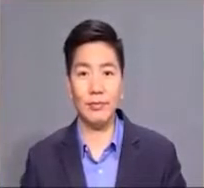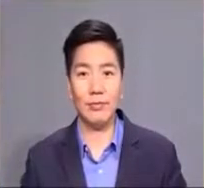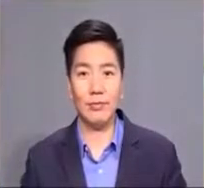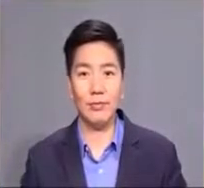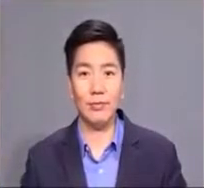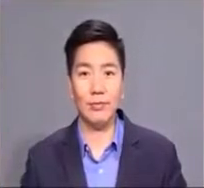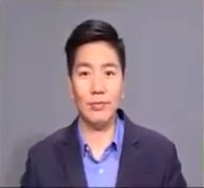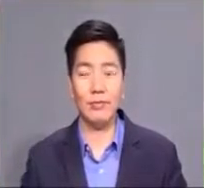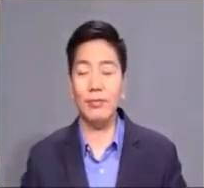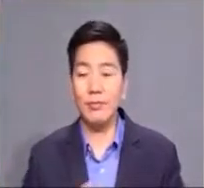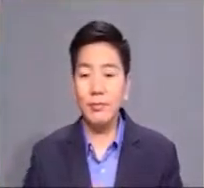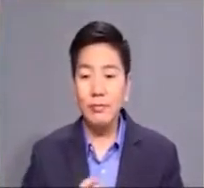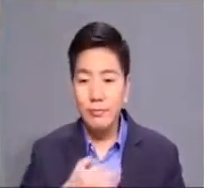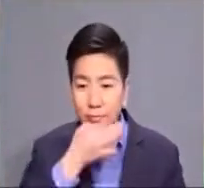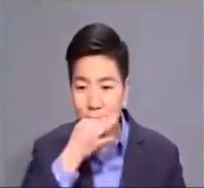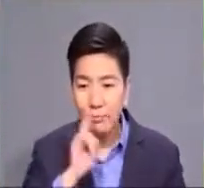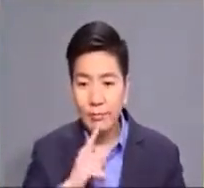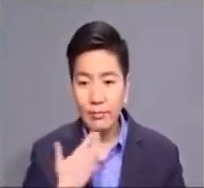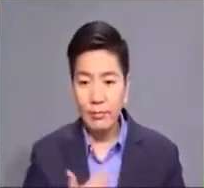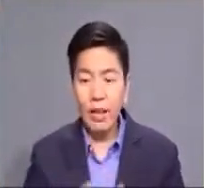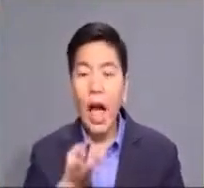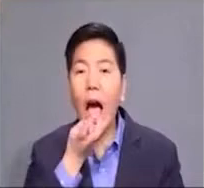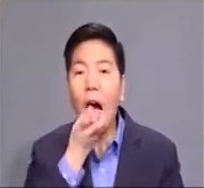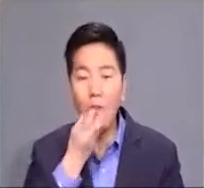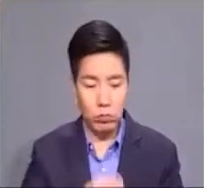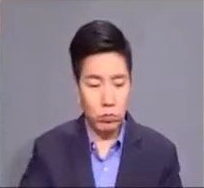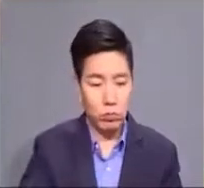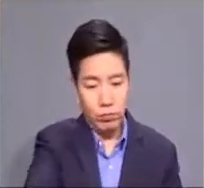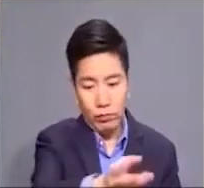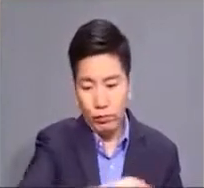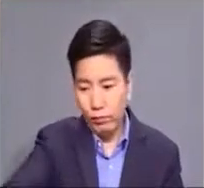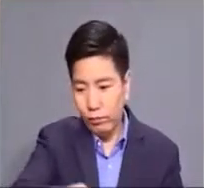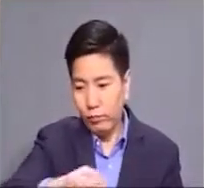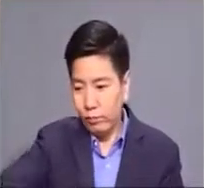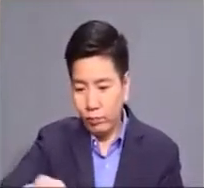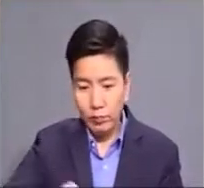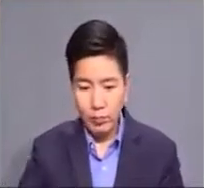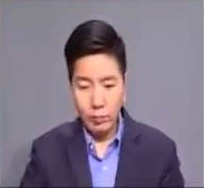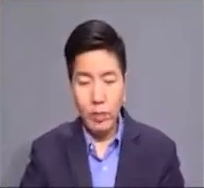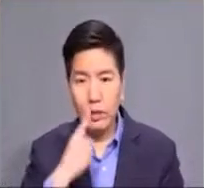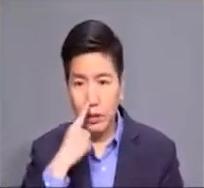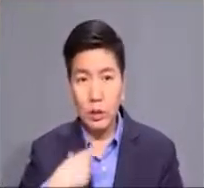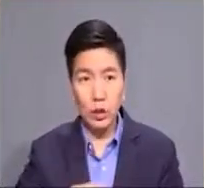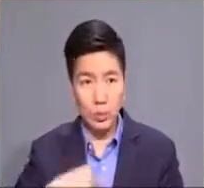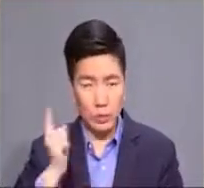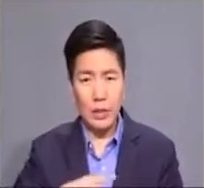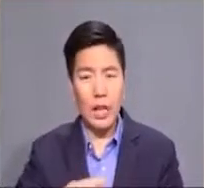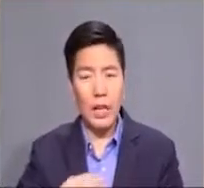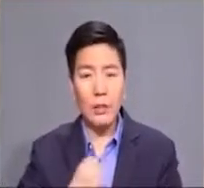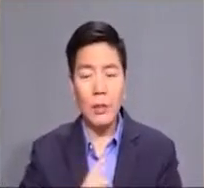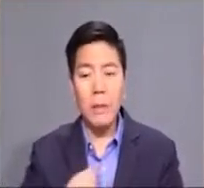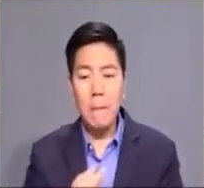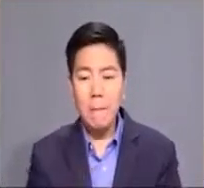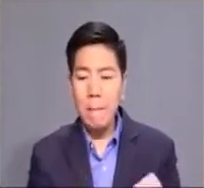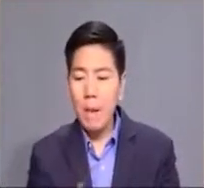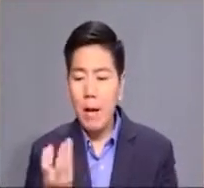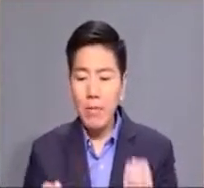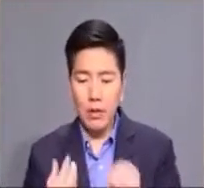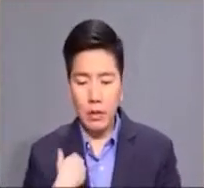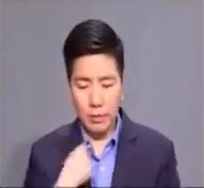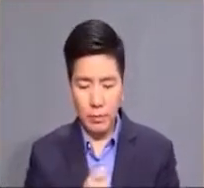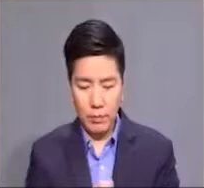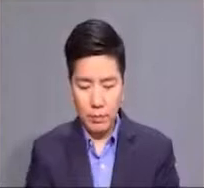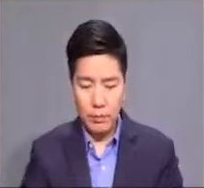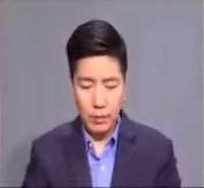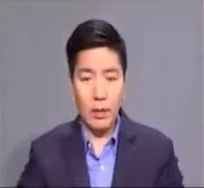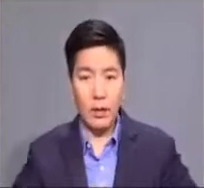ทำอาชีพอะไรอยู่ฮะตอนนี้ อันนี้รับจ้างหว่านข้าวค่ะ ครับ แล้วอยากทำอาชีพอะไรคะถ้าทำเองได ้ปลูกพืชอะไรแบบนี้ช่วยเหลือแ